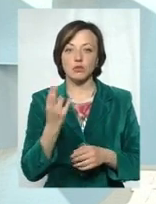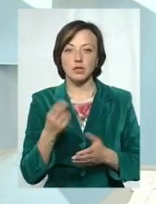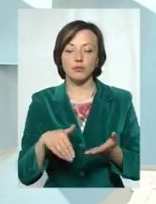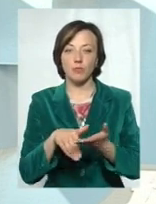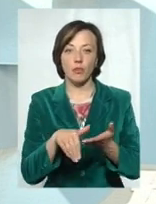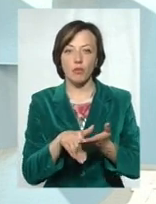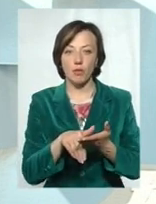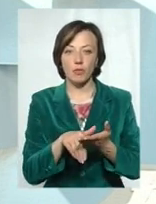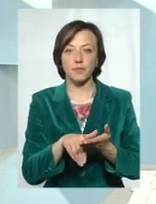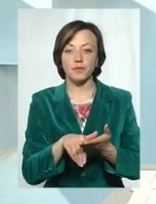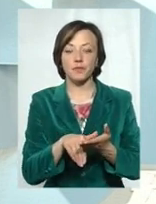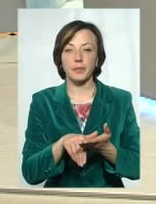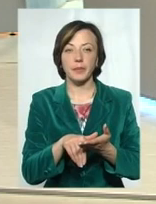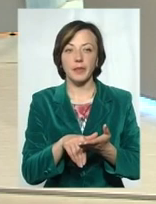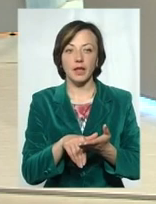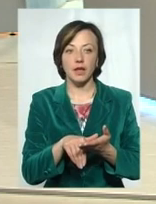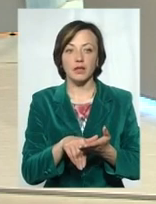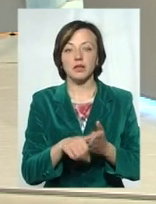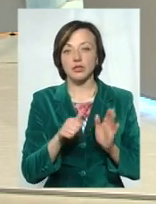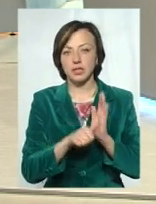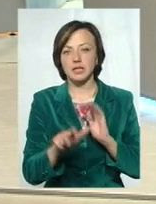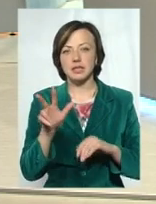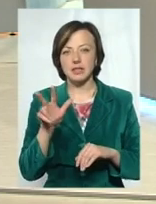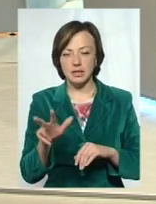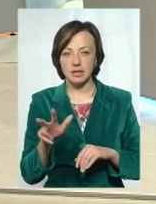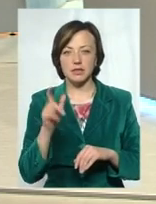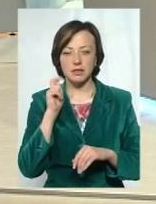допомогу. Тобто в цьому, ну, зараз проєкті, що зараз передбачається,